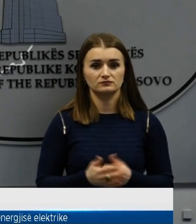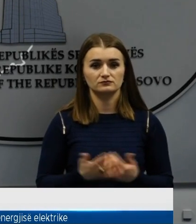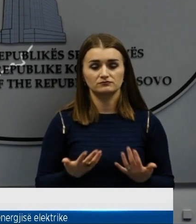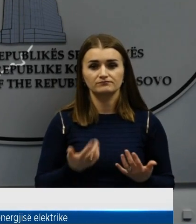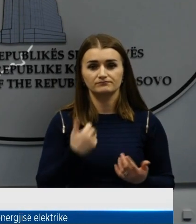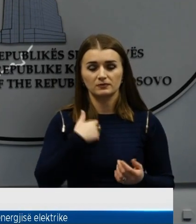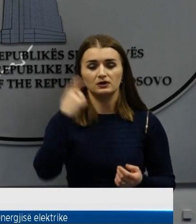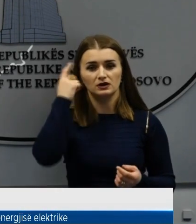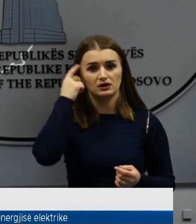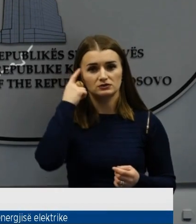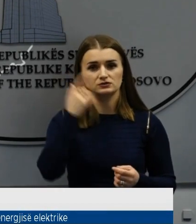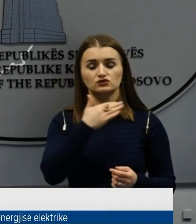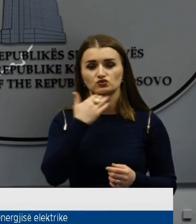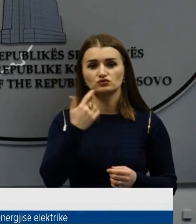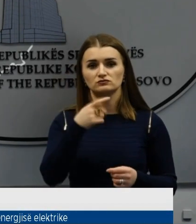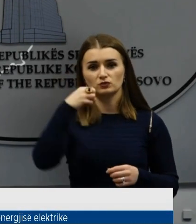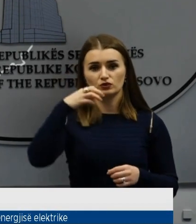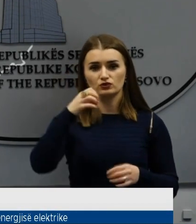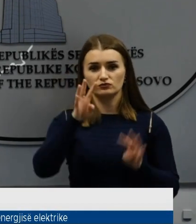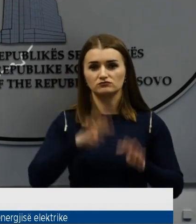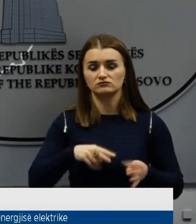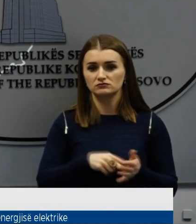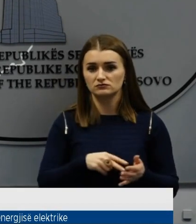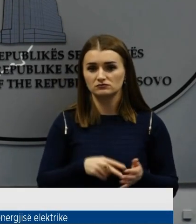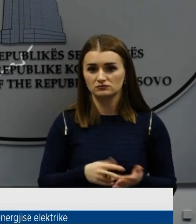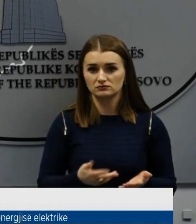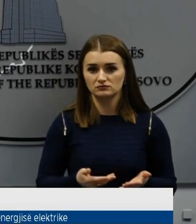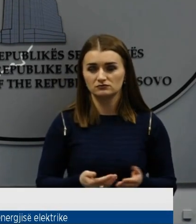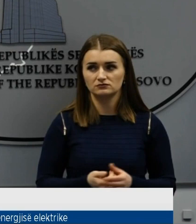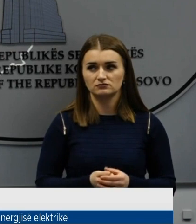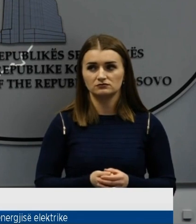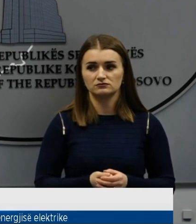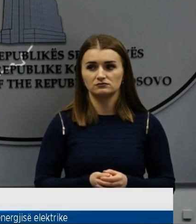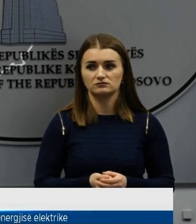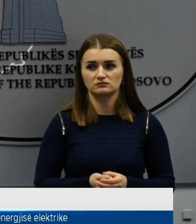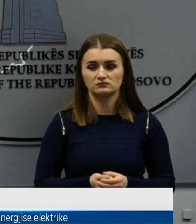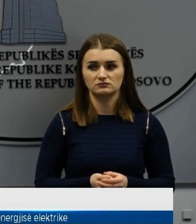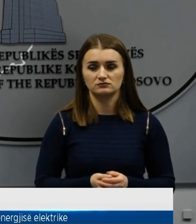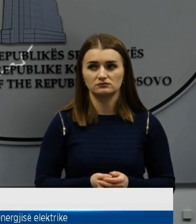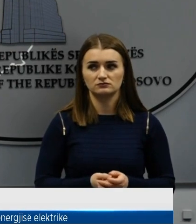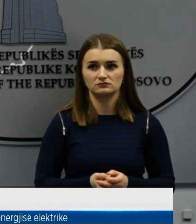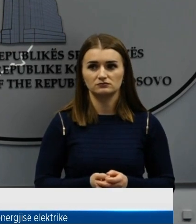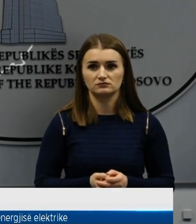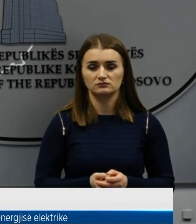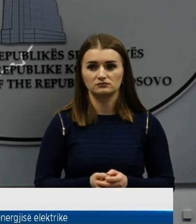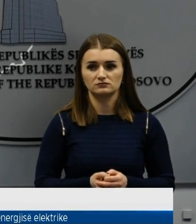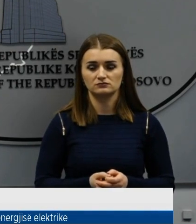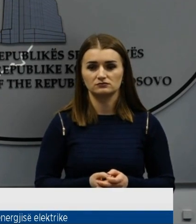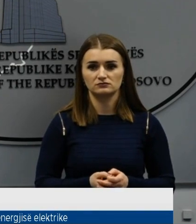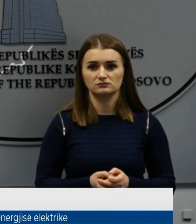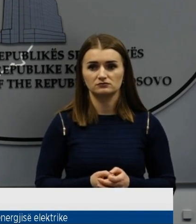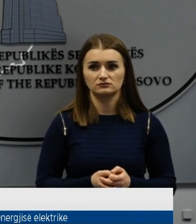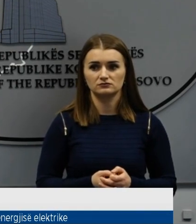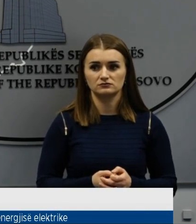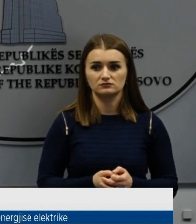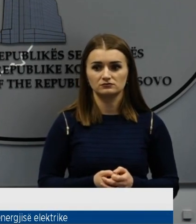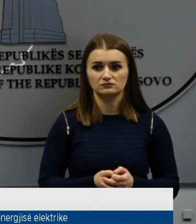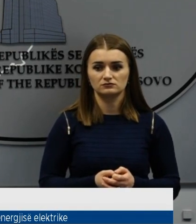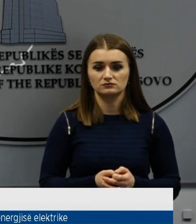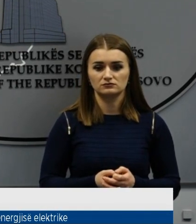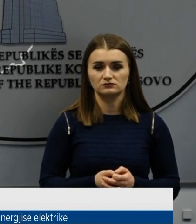kjo është pjesërisht, ose edhe në masë të madhe, ky numër i familjeve është rrit për arsye se është hequr blok tarifa në